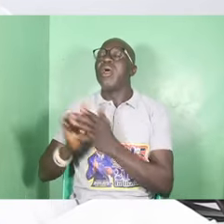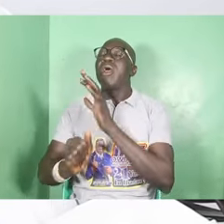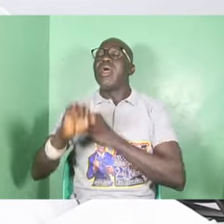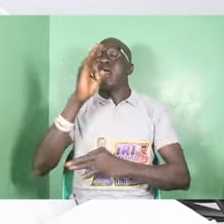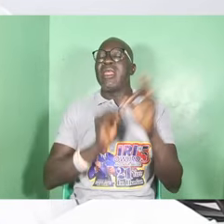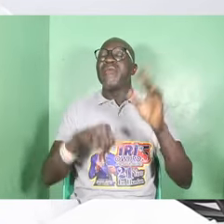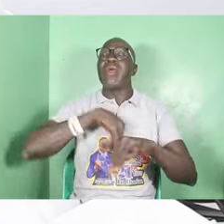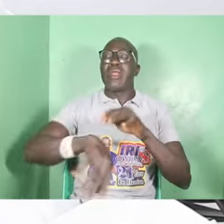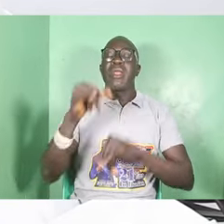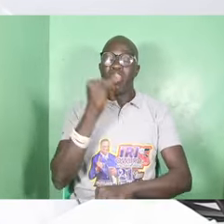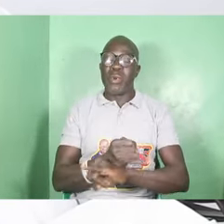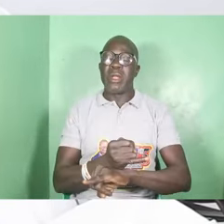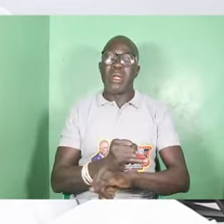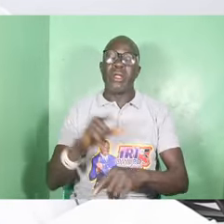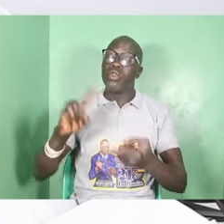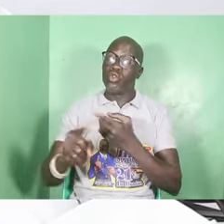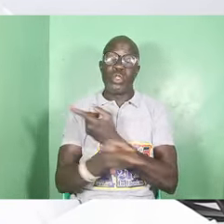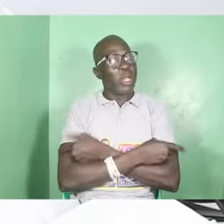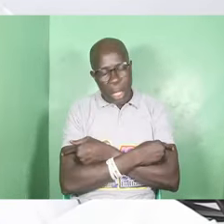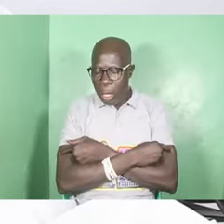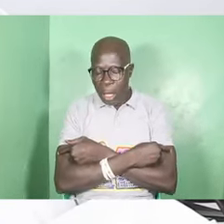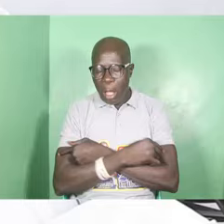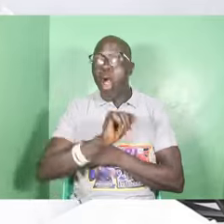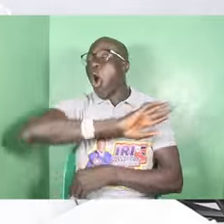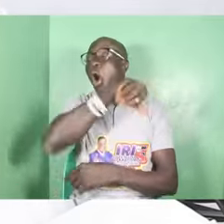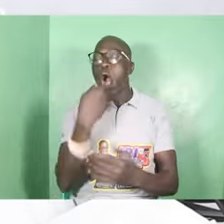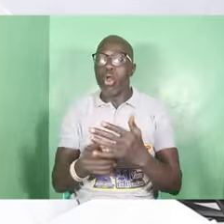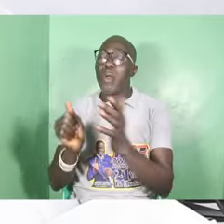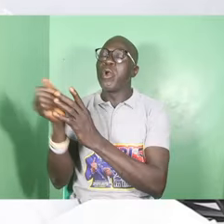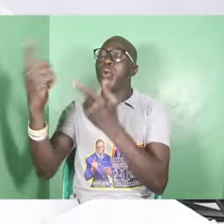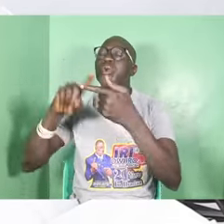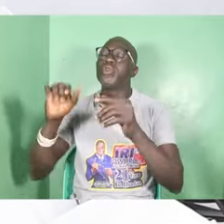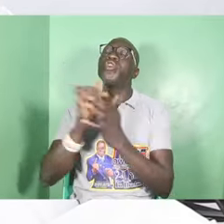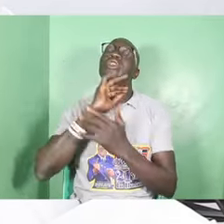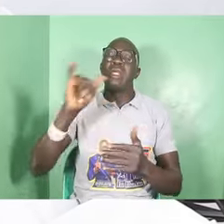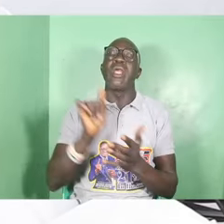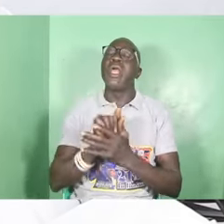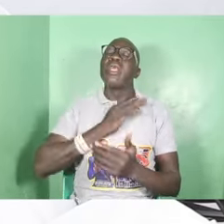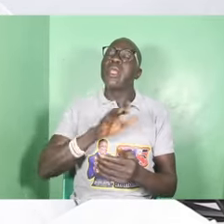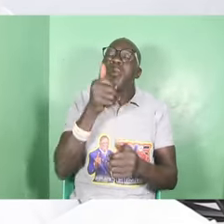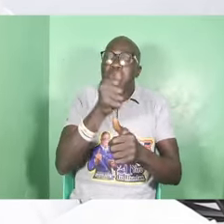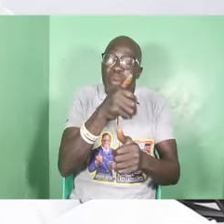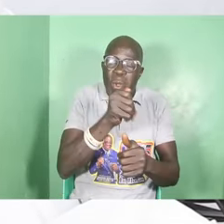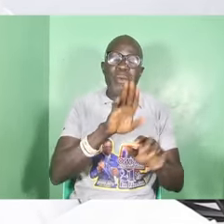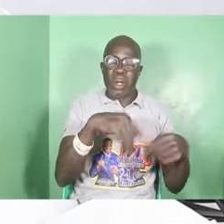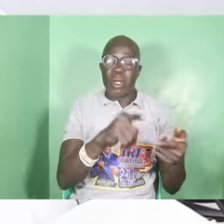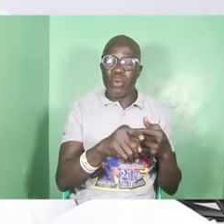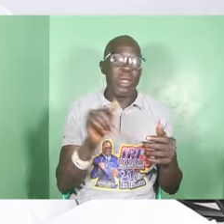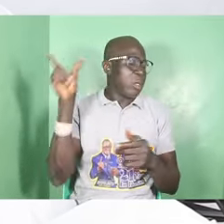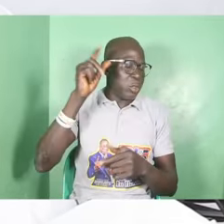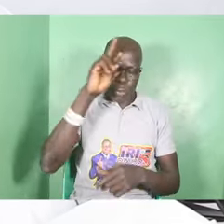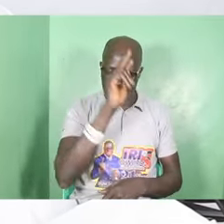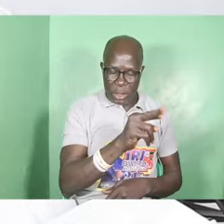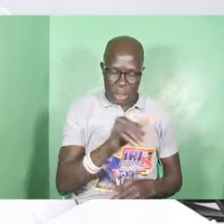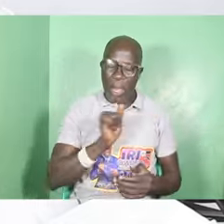le, lo ba wa npa ran. If I live at all. Le ni yo. Bo gba npa wa be le. Everyone that is present to me. Le perfume yen ma te lowo. You will get the perfume. Ba mi